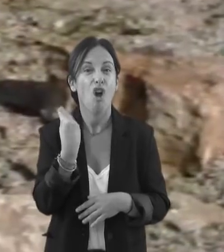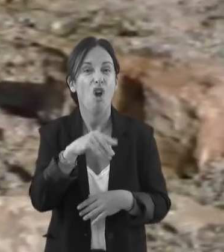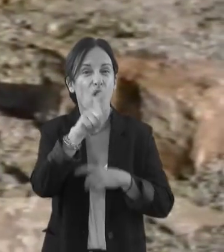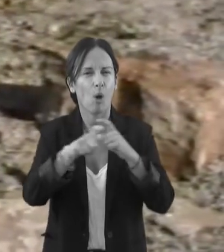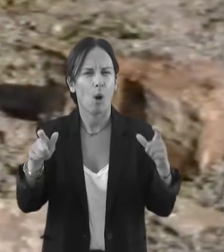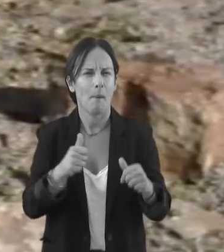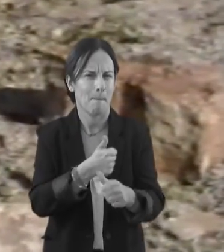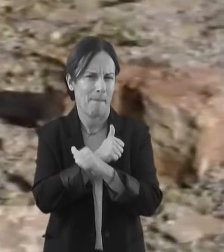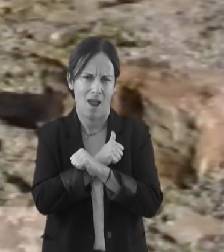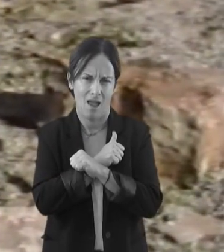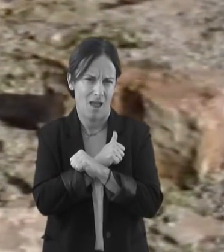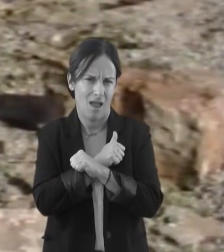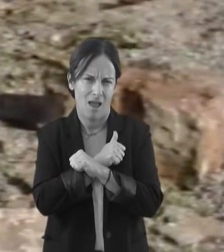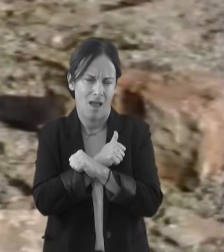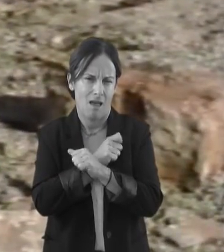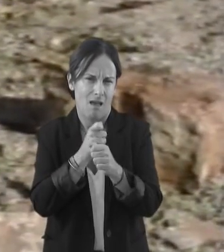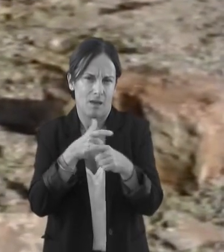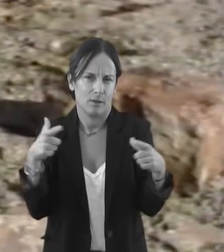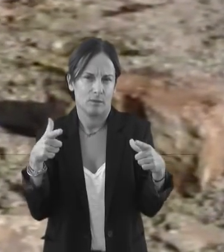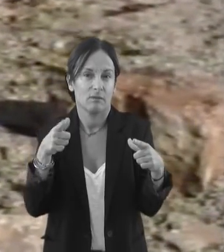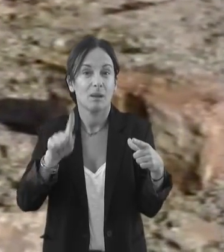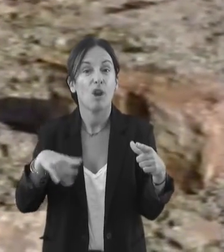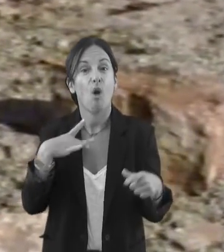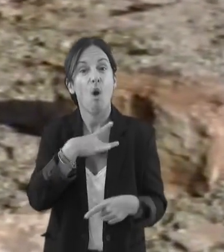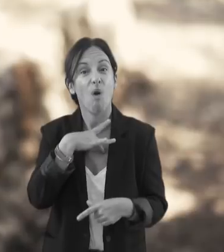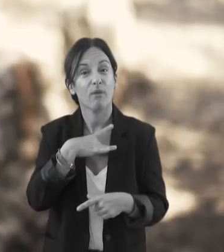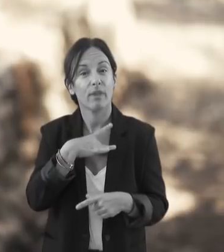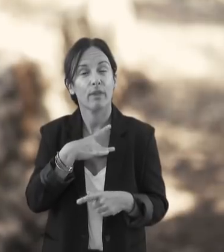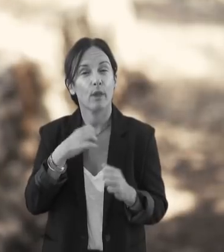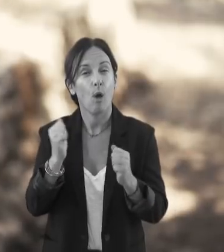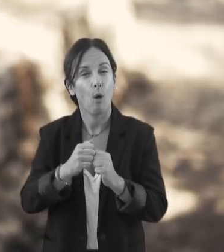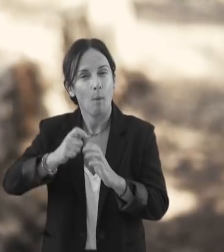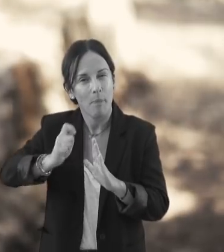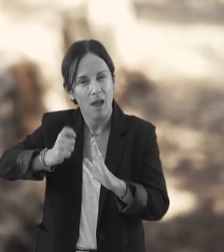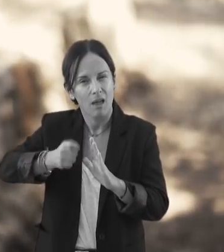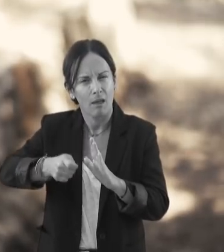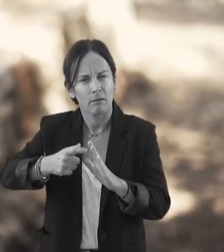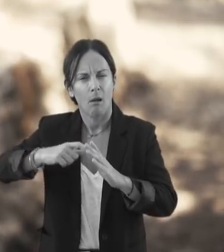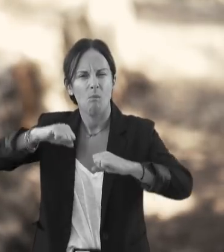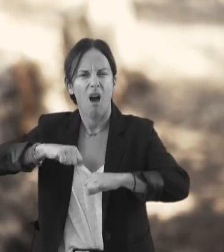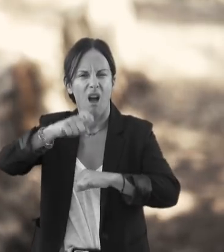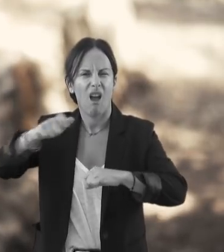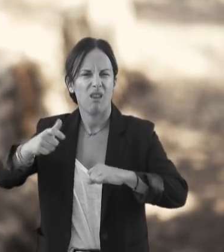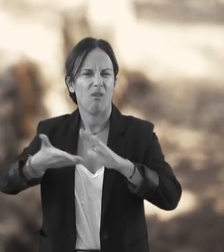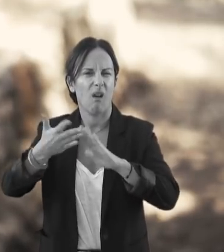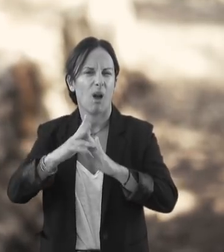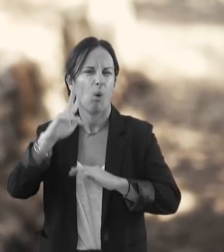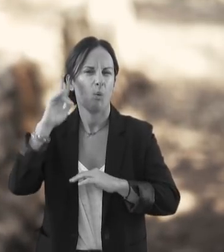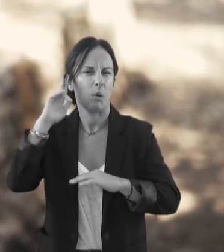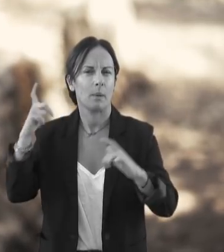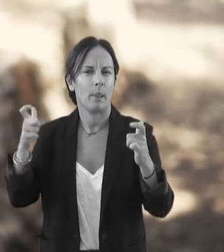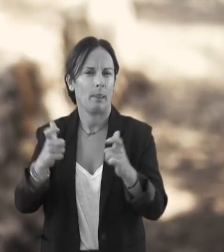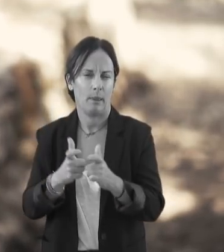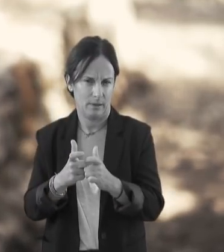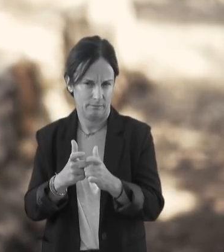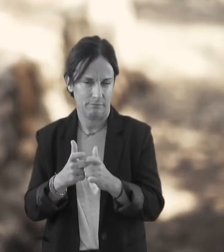marger era gent major, estava en perill de desaparició, tant l'ofici com la tècnica, i hi havia un camí, el camí